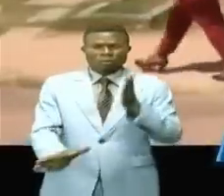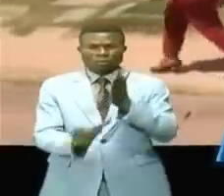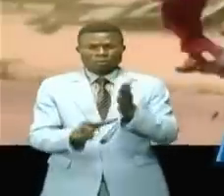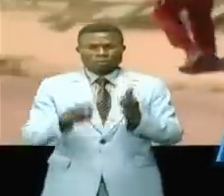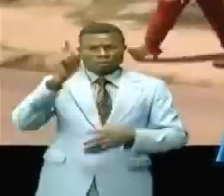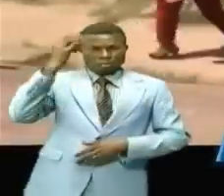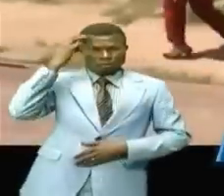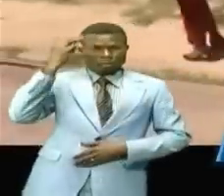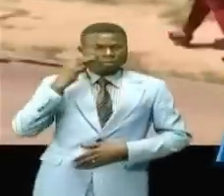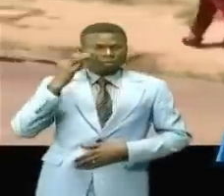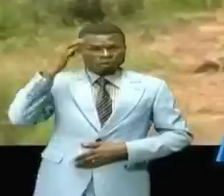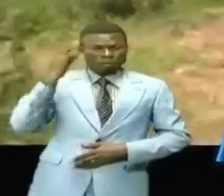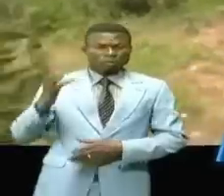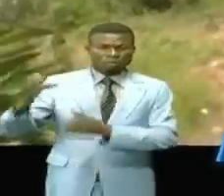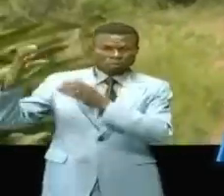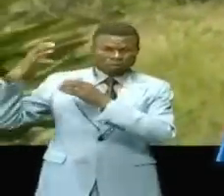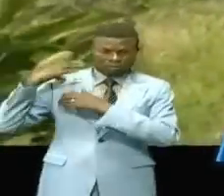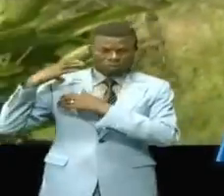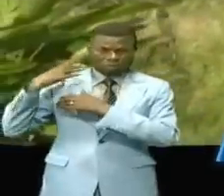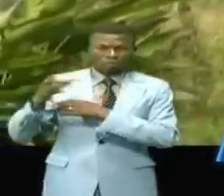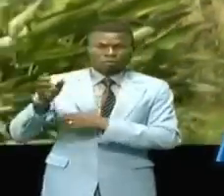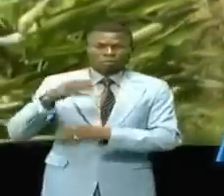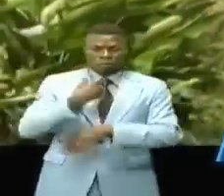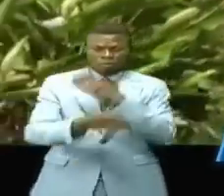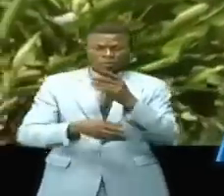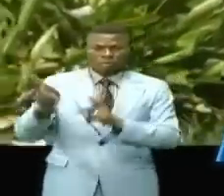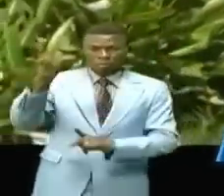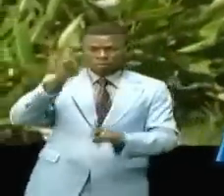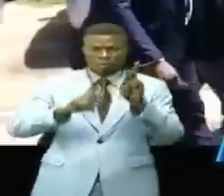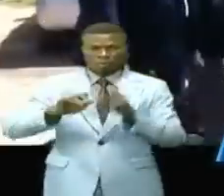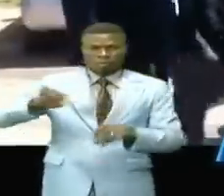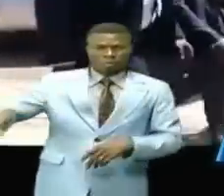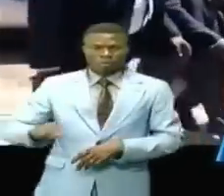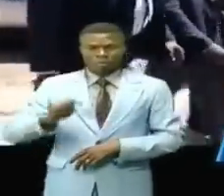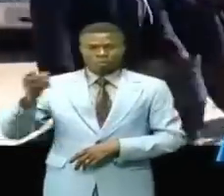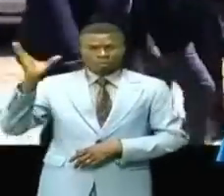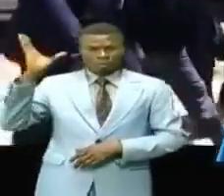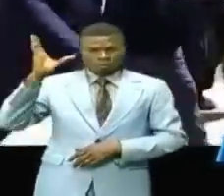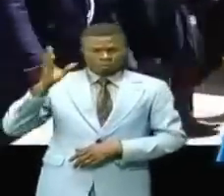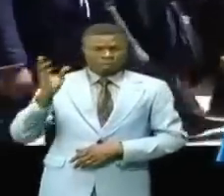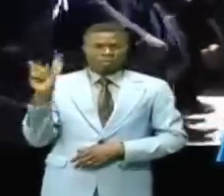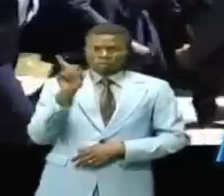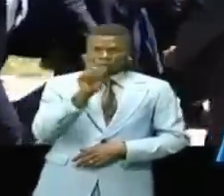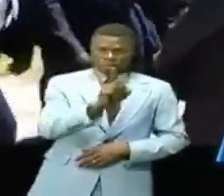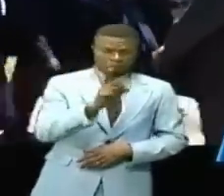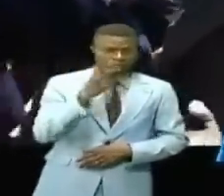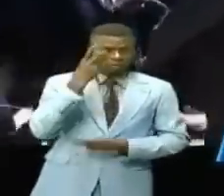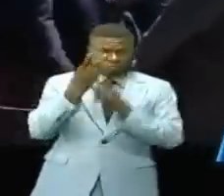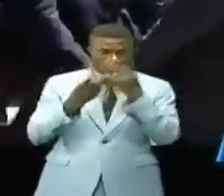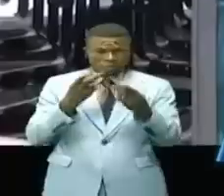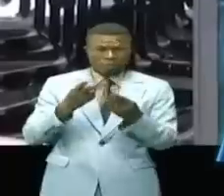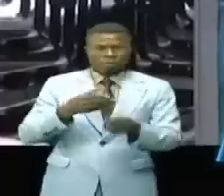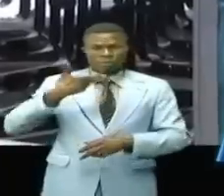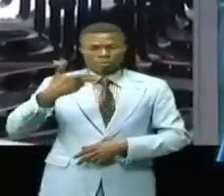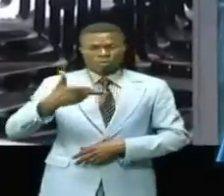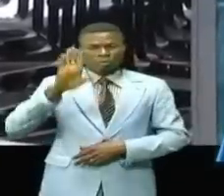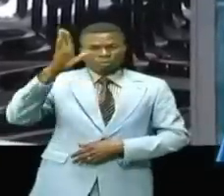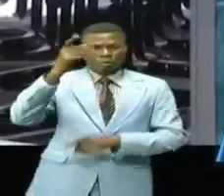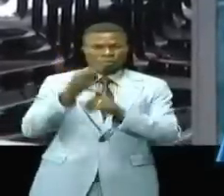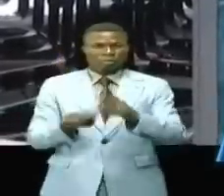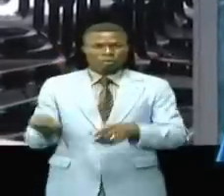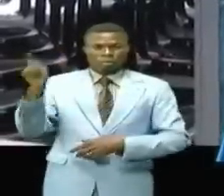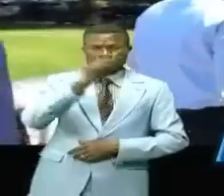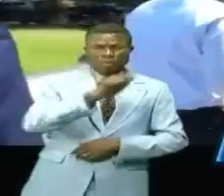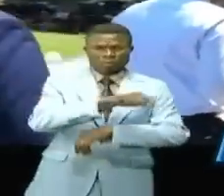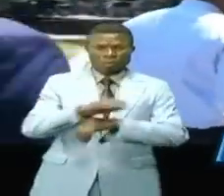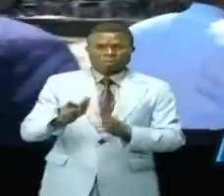vice-premier ministre, ministre en charge de la fonction publique, Jean-Pierre Liaou a effectué une visite surprise le mercredi 5 avril à la